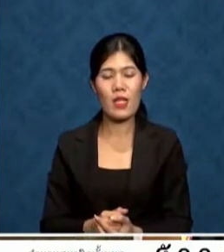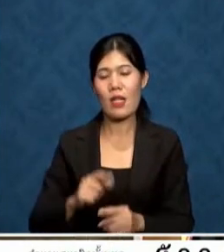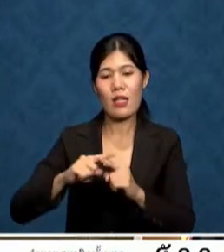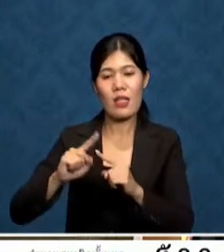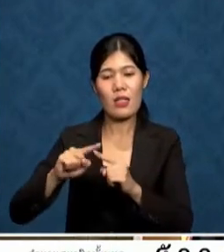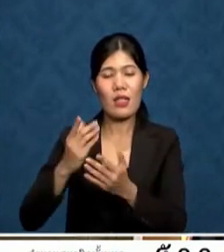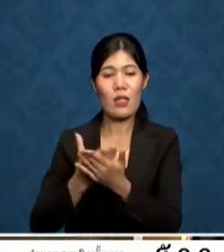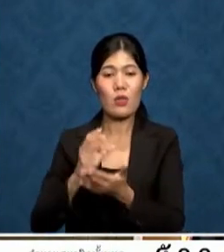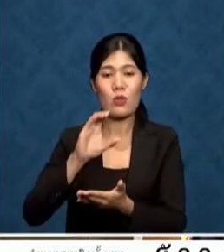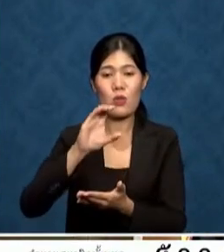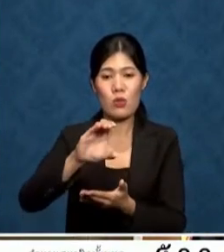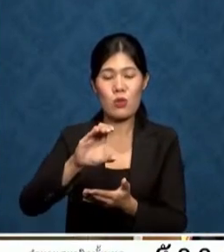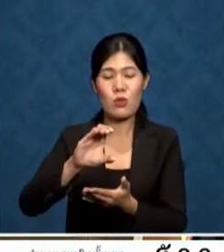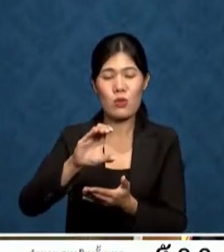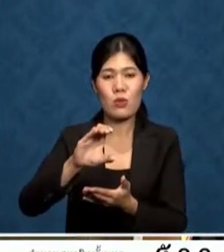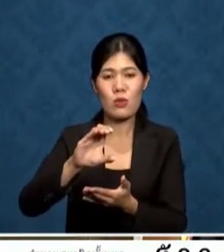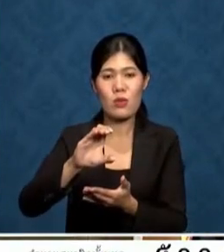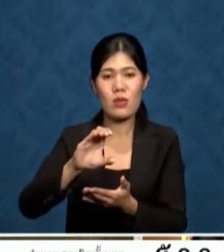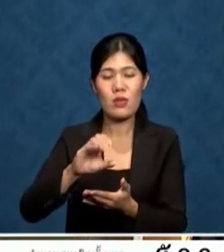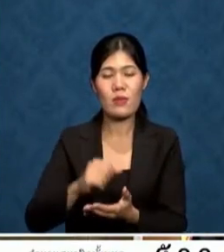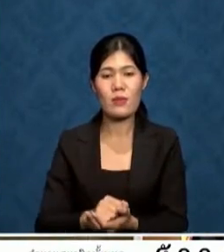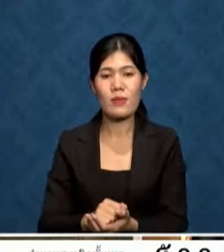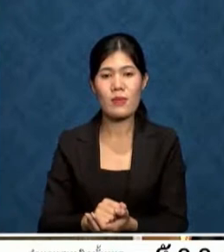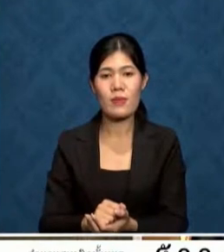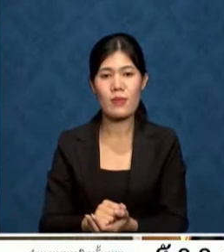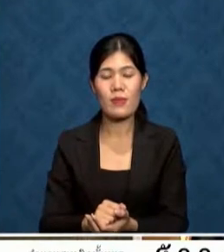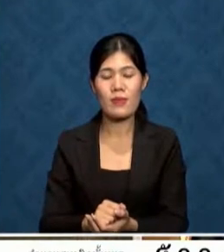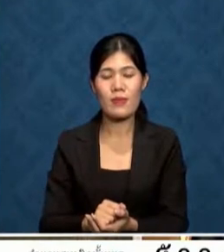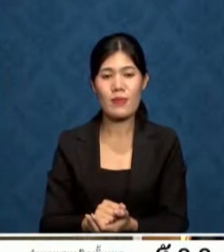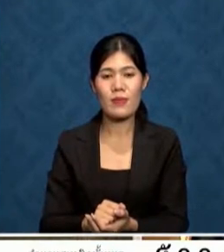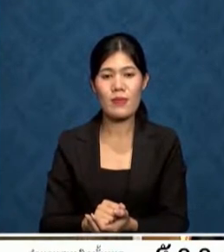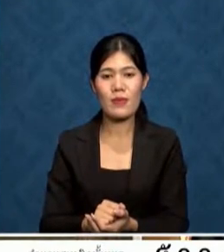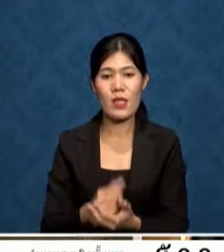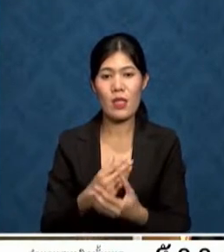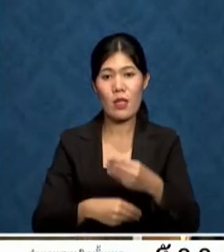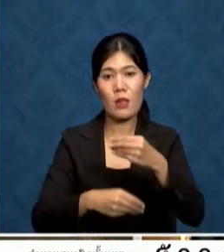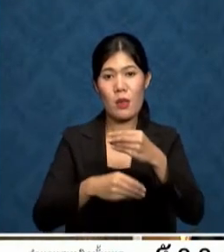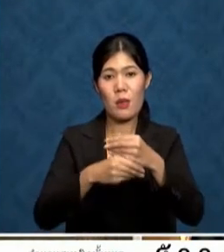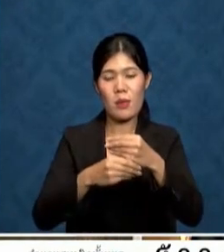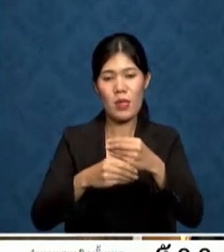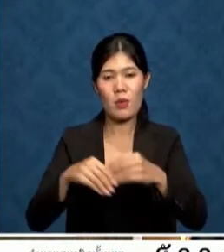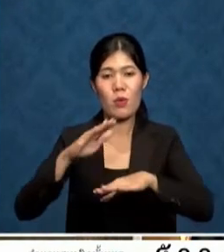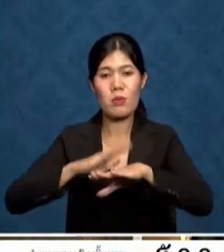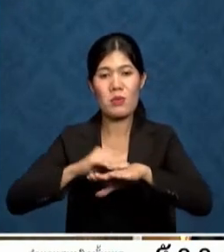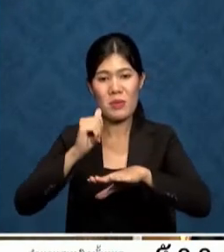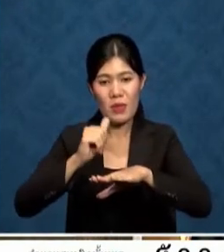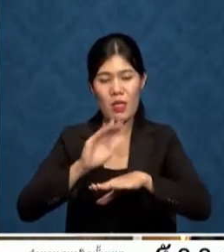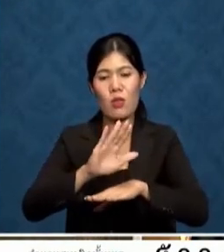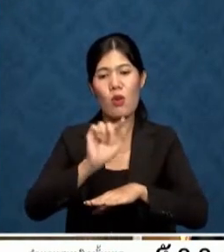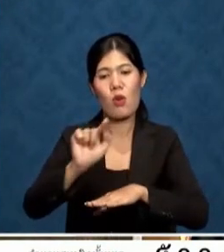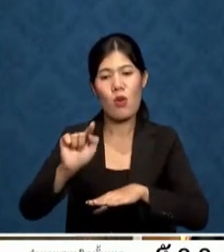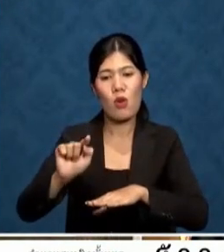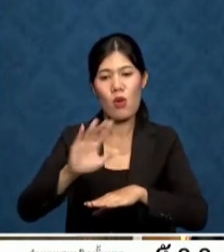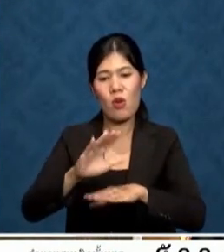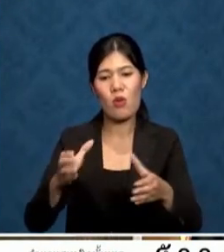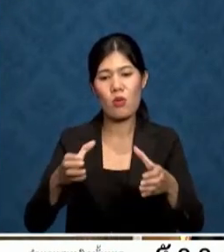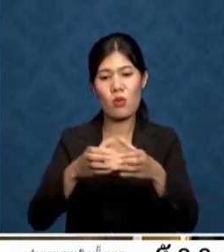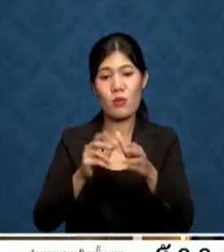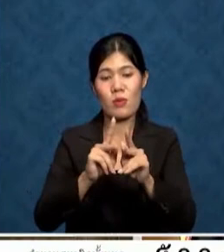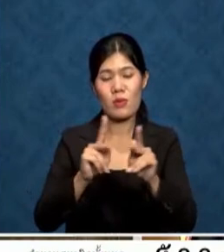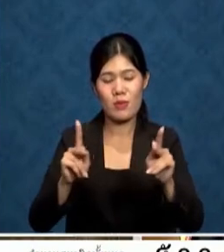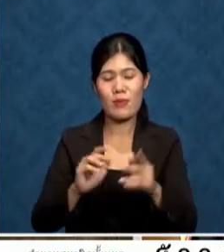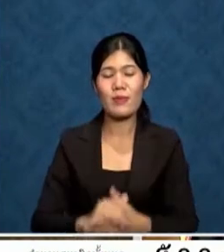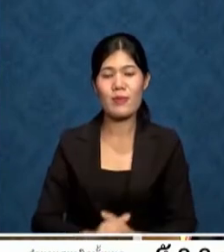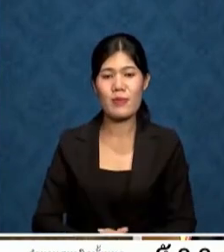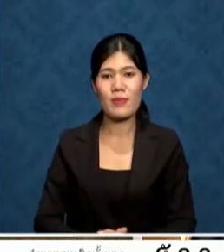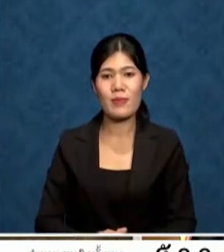ครับแต่ผมอยากพูดเรื่องนึงคือเรื่อง up skill reskillของของของพวกท่านนั่นแหละครับจริงๆมันเป็นนโยบายที่ดีนะครับแต่ผมติด